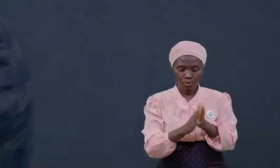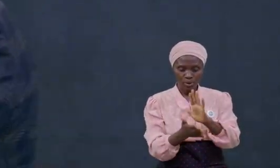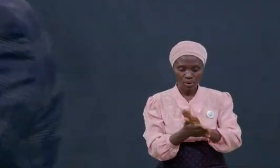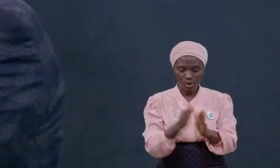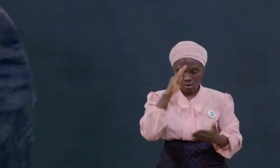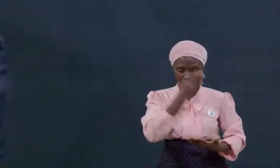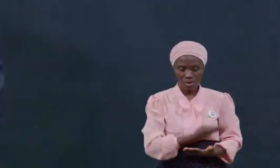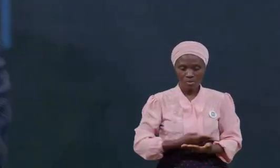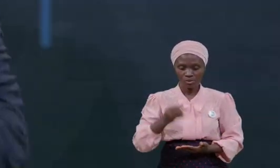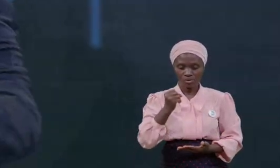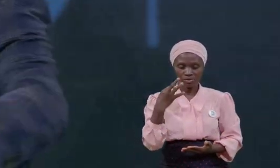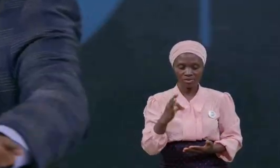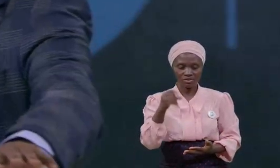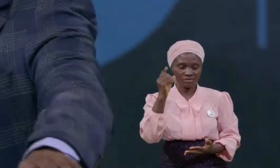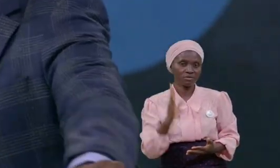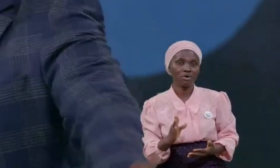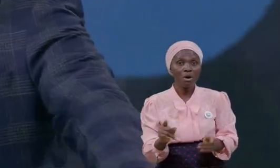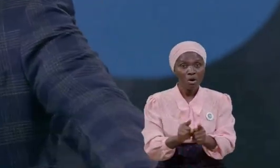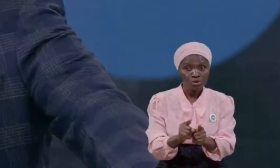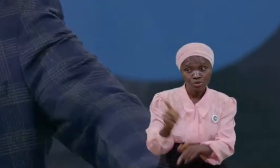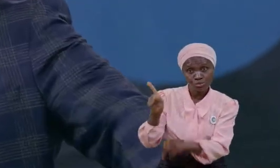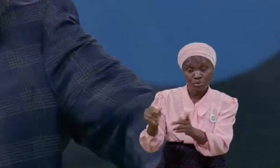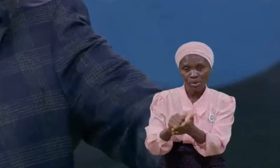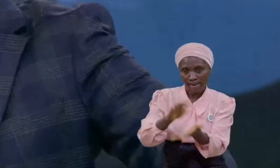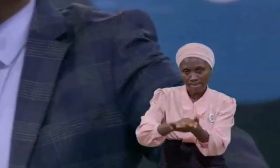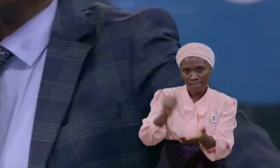fils de Dieu. Ceux qui croient en son nom,